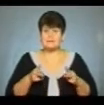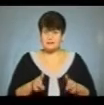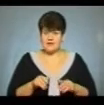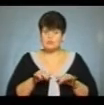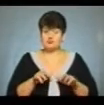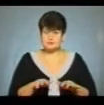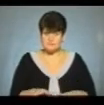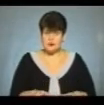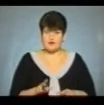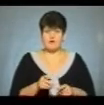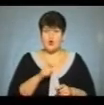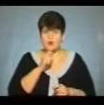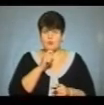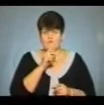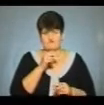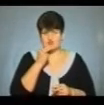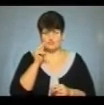підозрюваним поки що не оголосили.